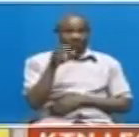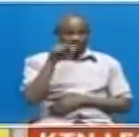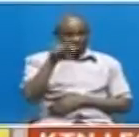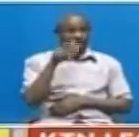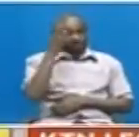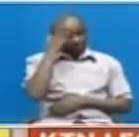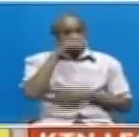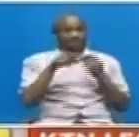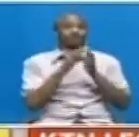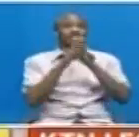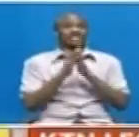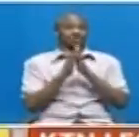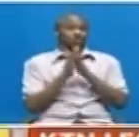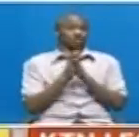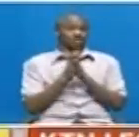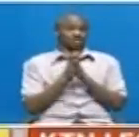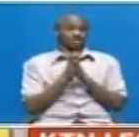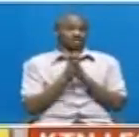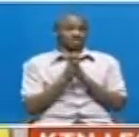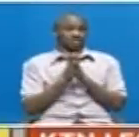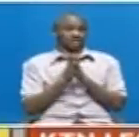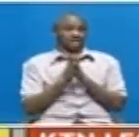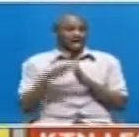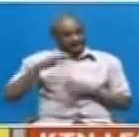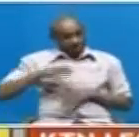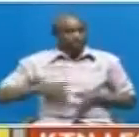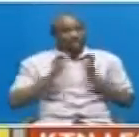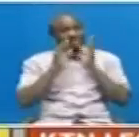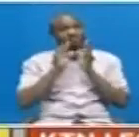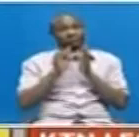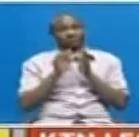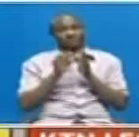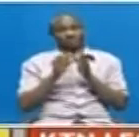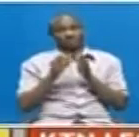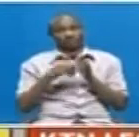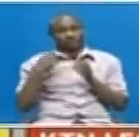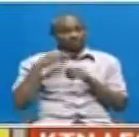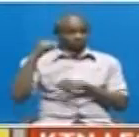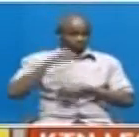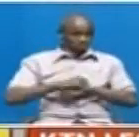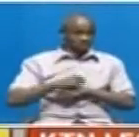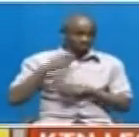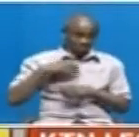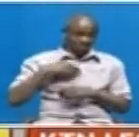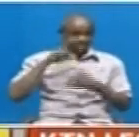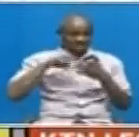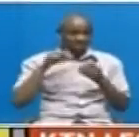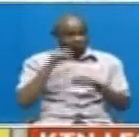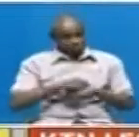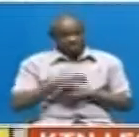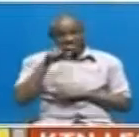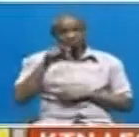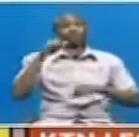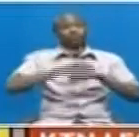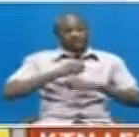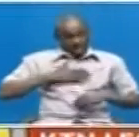ndio tunajua mambo ya dini, ndio nje yetu ya kama shule. Sasa watu wanasoma shule, hii ndio sasa